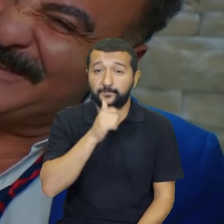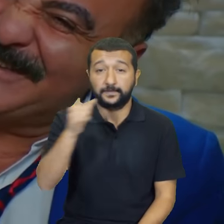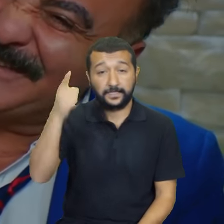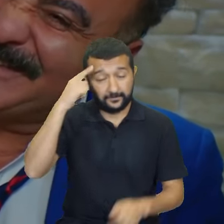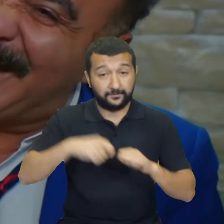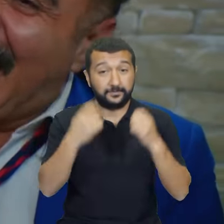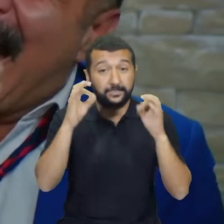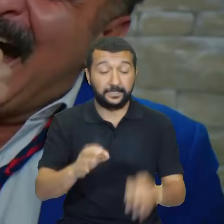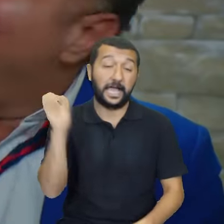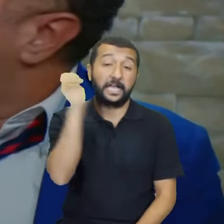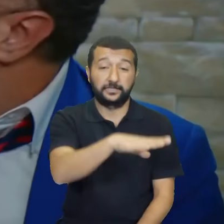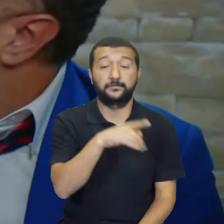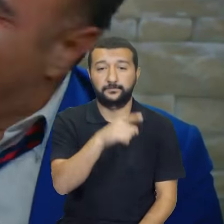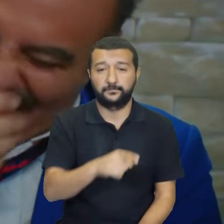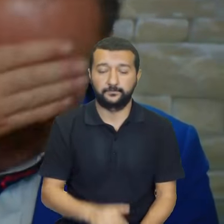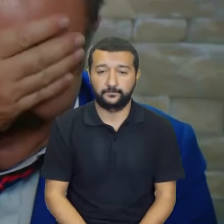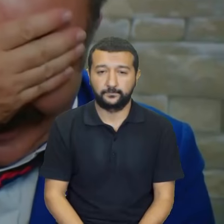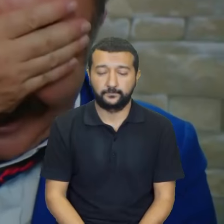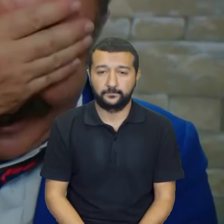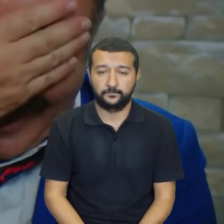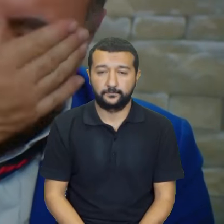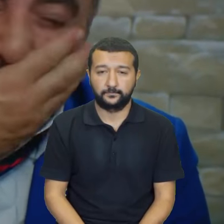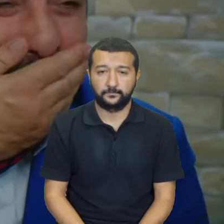Adamın kafası yarıldı.